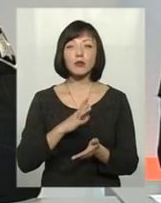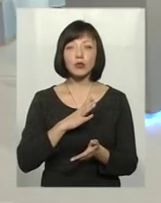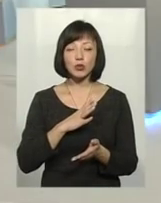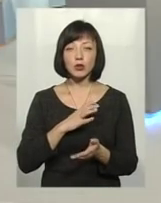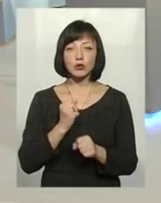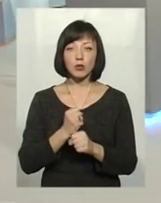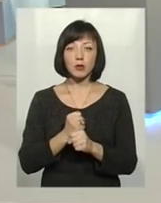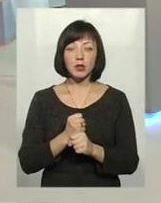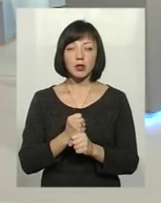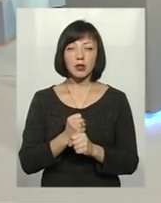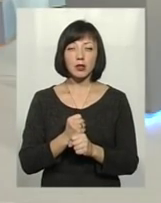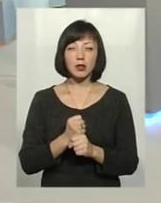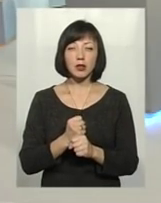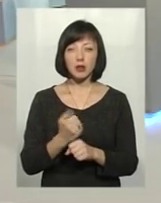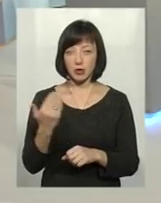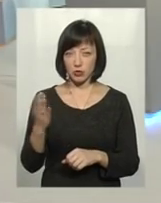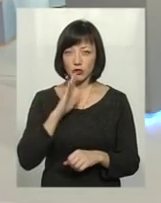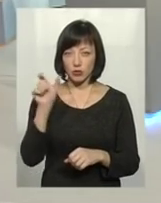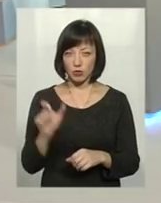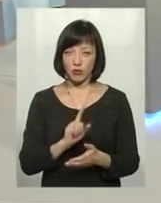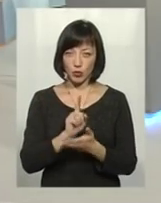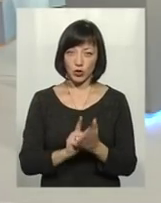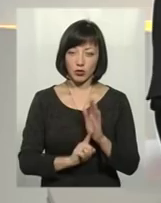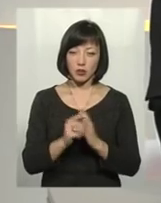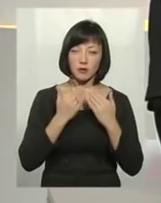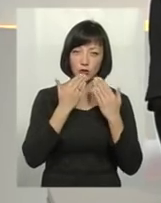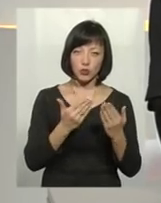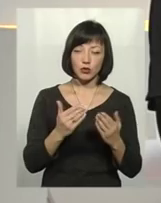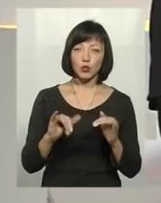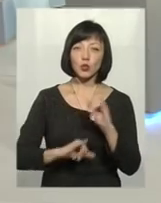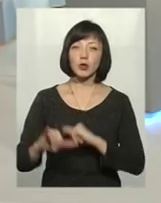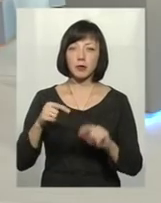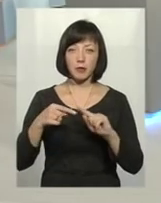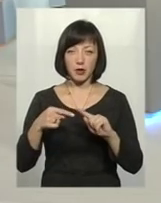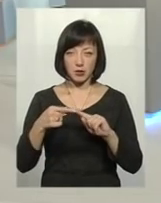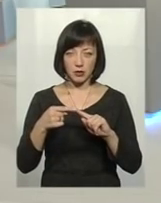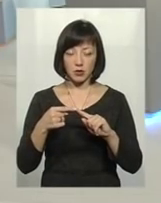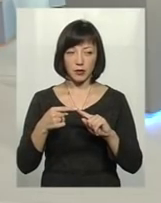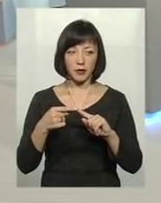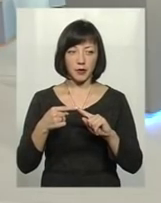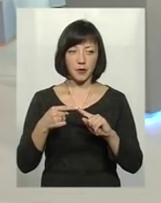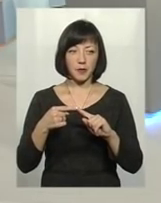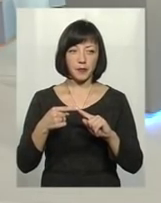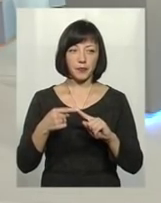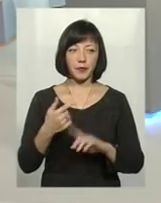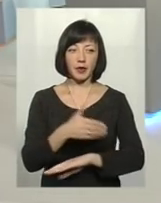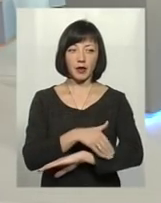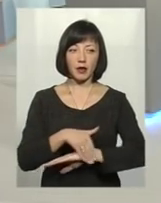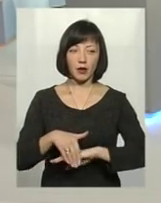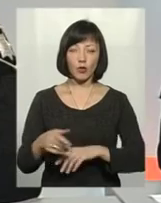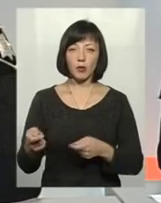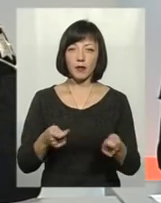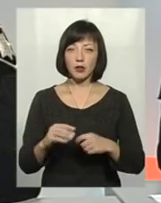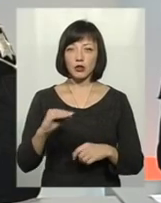кроки зроблені глядачкою? Вона має спочатку звернутися куди? В першу чергу. Звертається на адресу